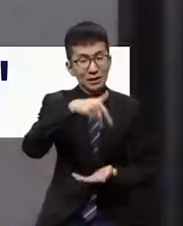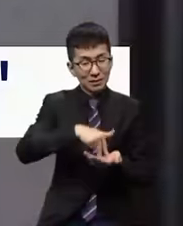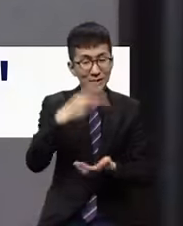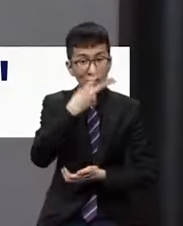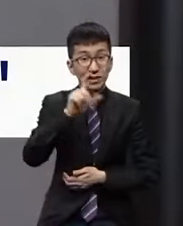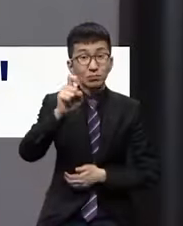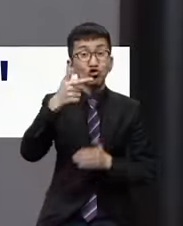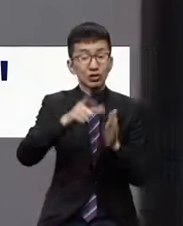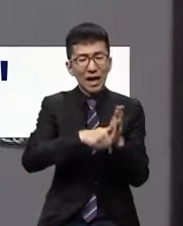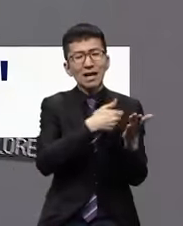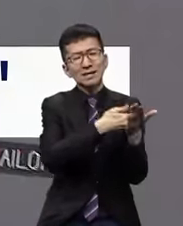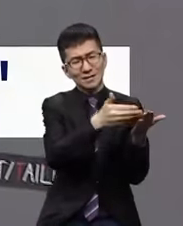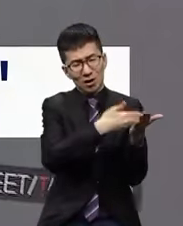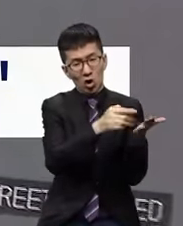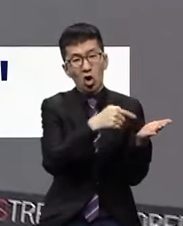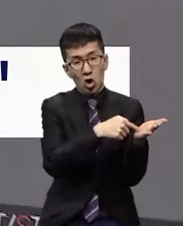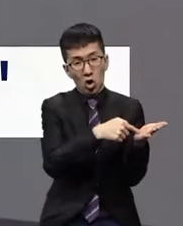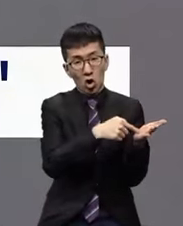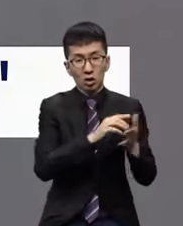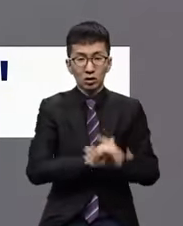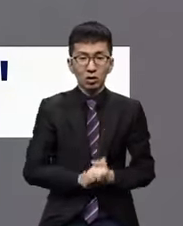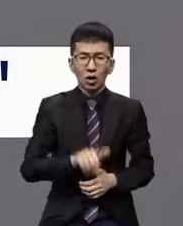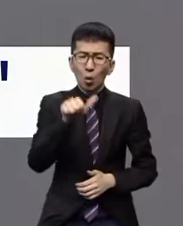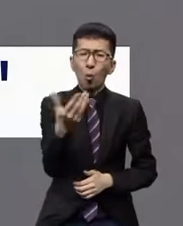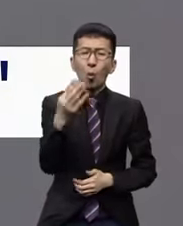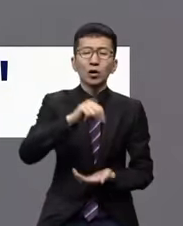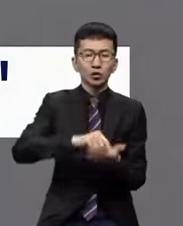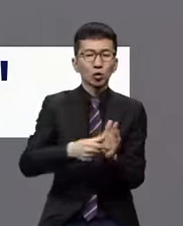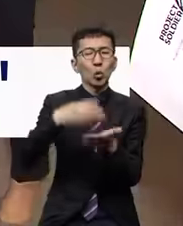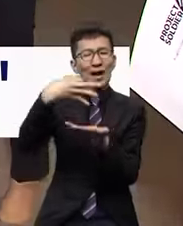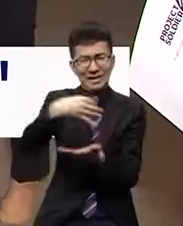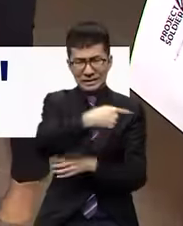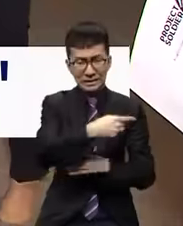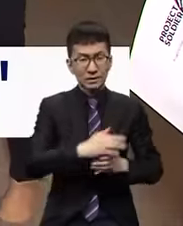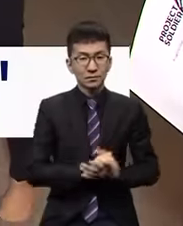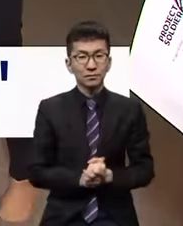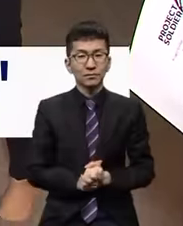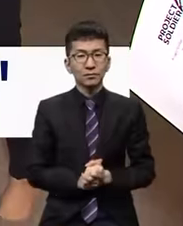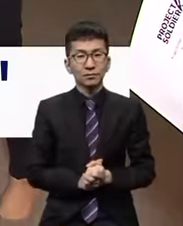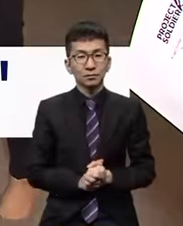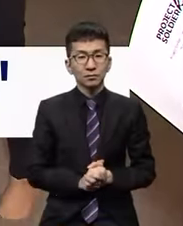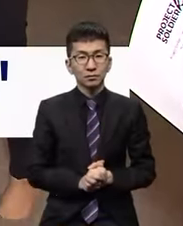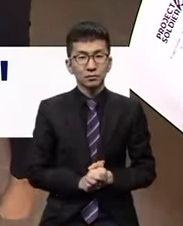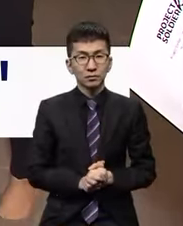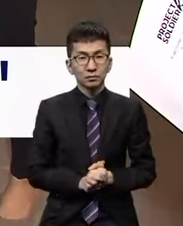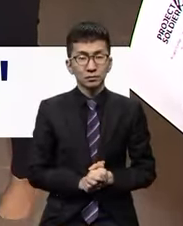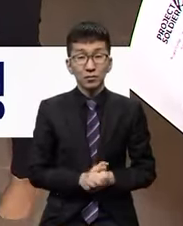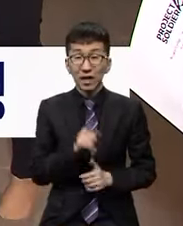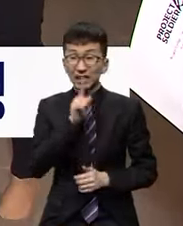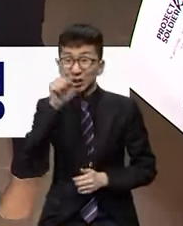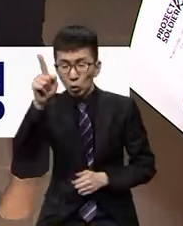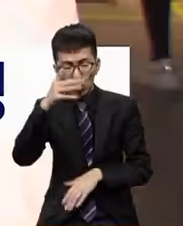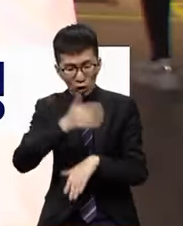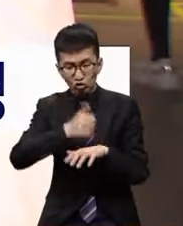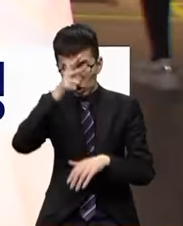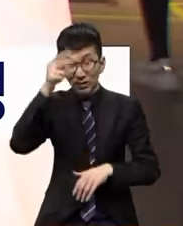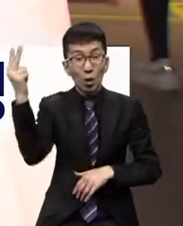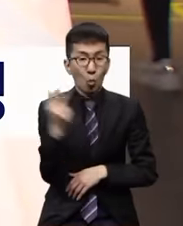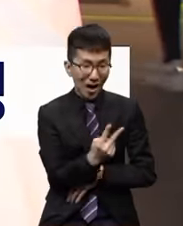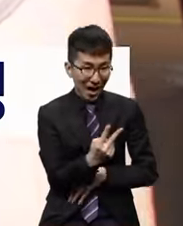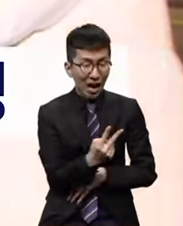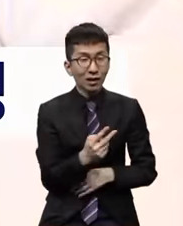2016년에 그린 그래피티 작품으로 5억 원대 가치를 가진 걸로 알려졌습니다. 신고를 받고 출동한